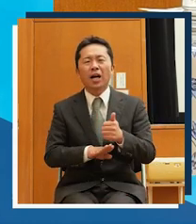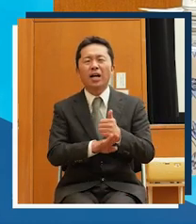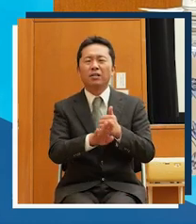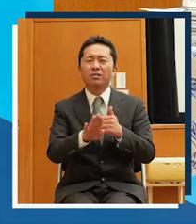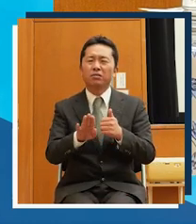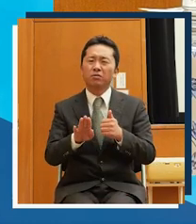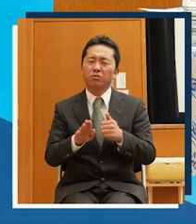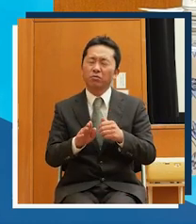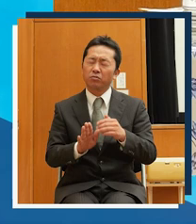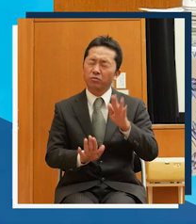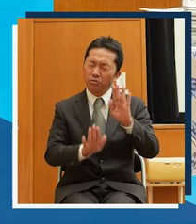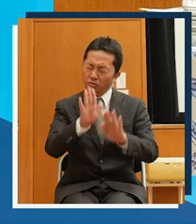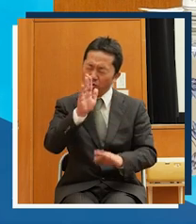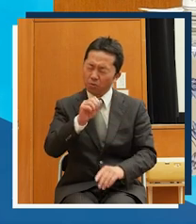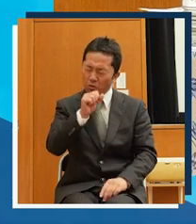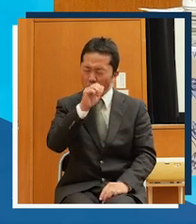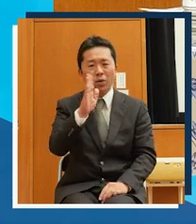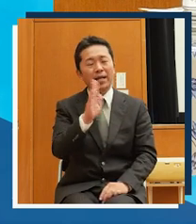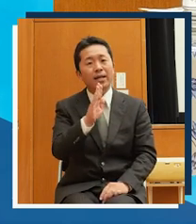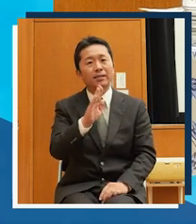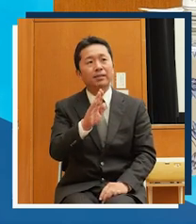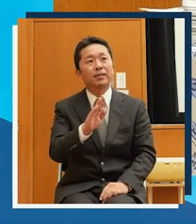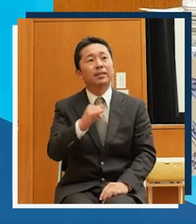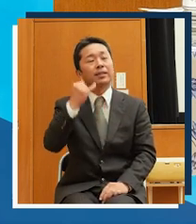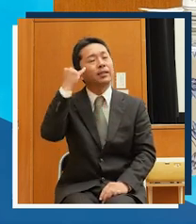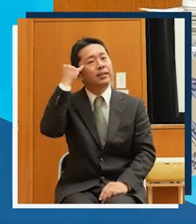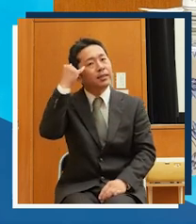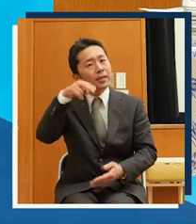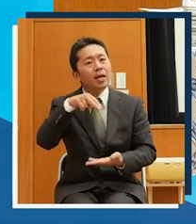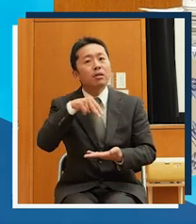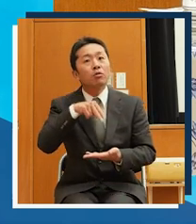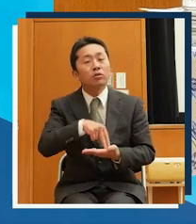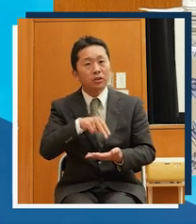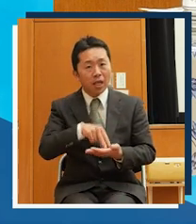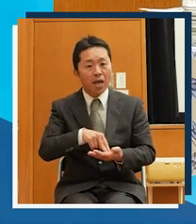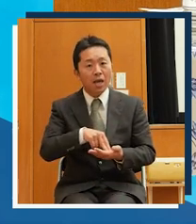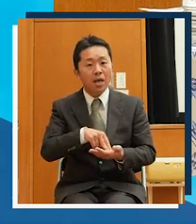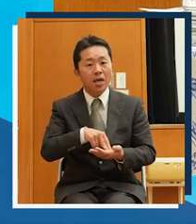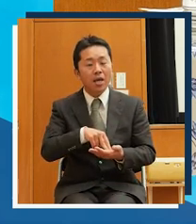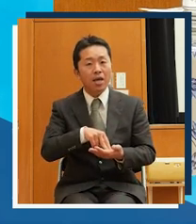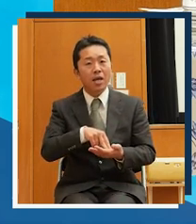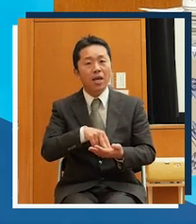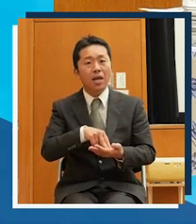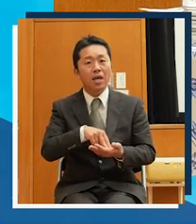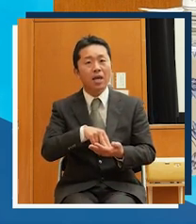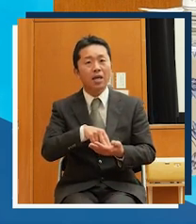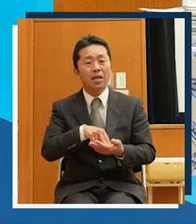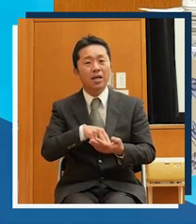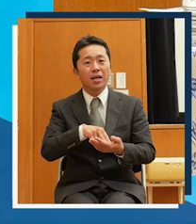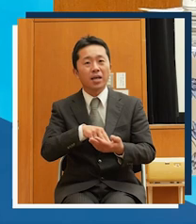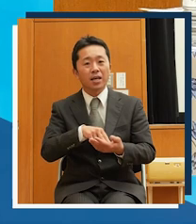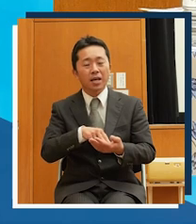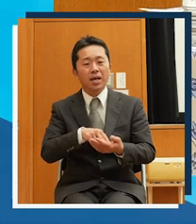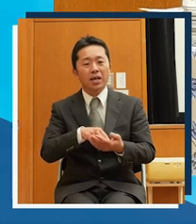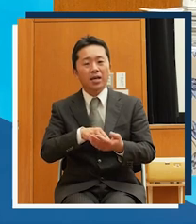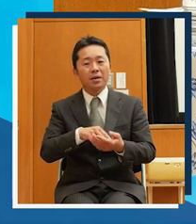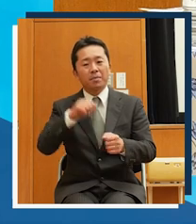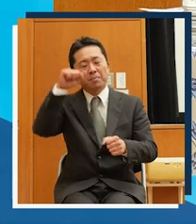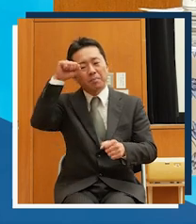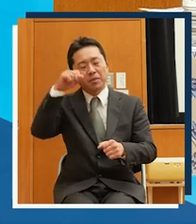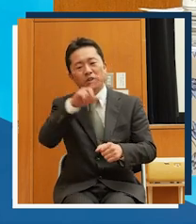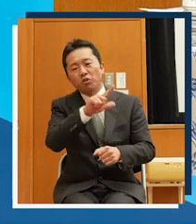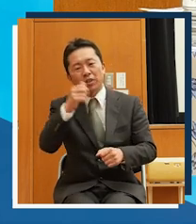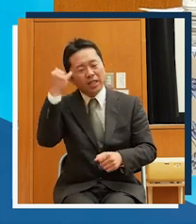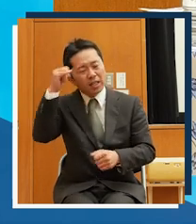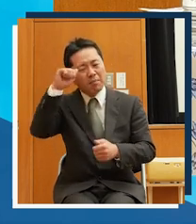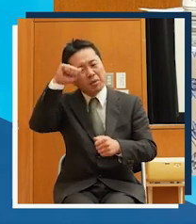良くないんだろうと思うんですけども意見は意見としてえ控除両足に反するものでない限り認めなければいけないという